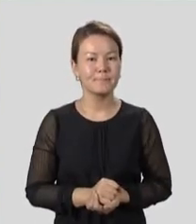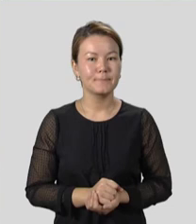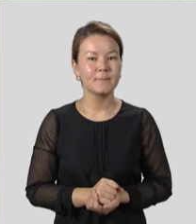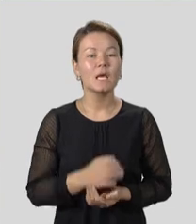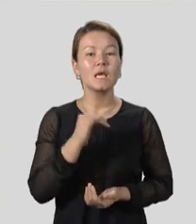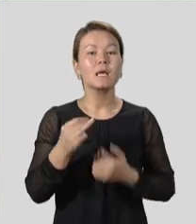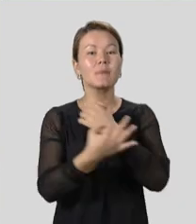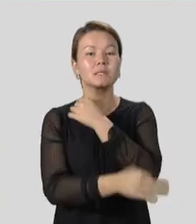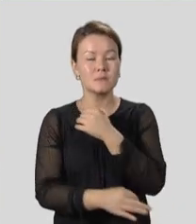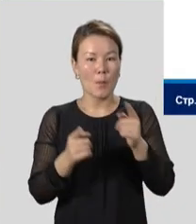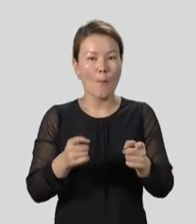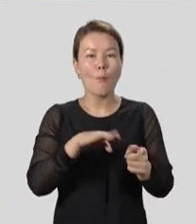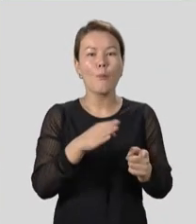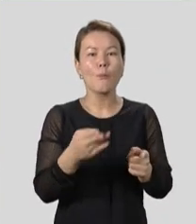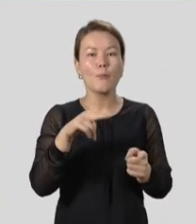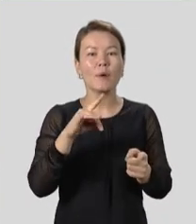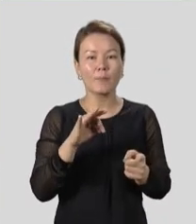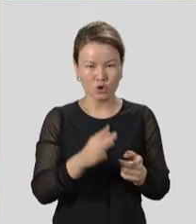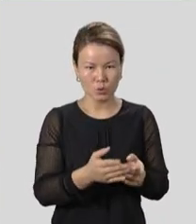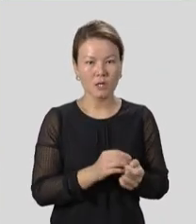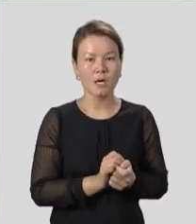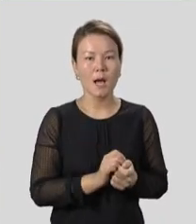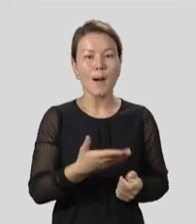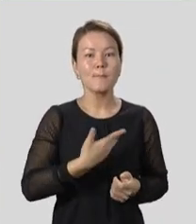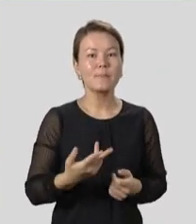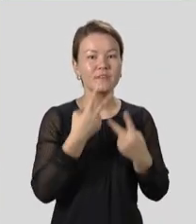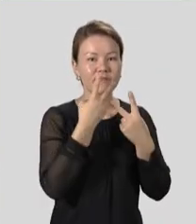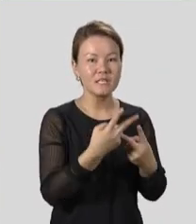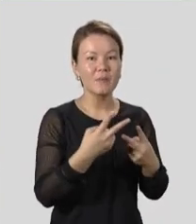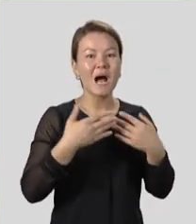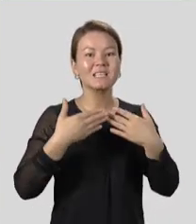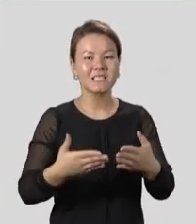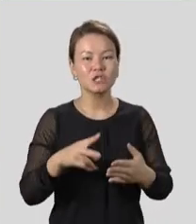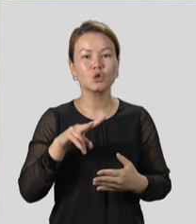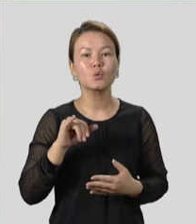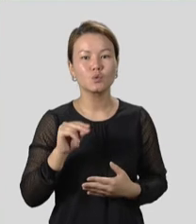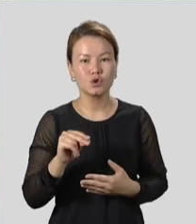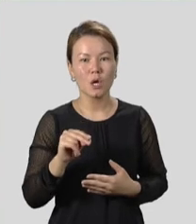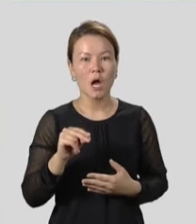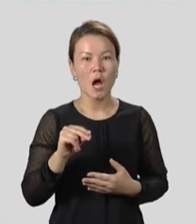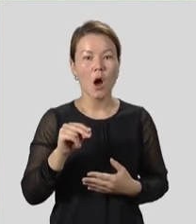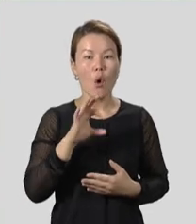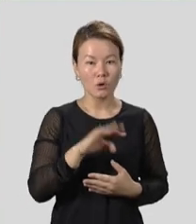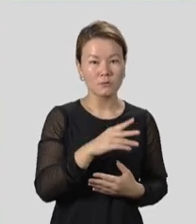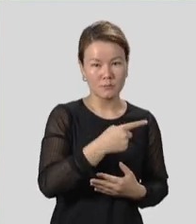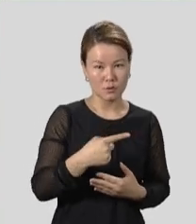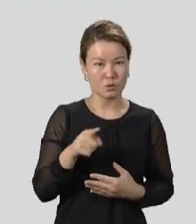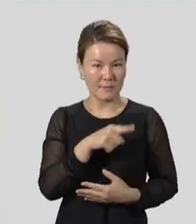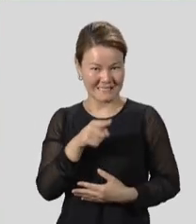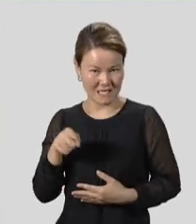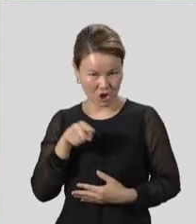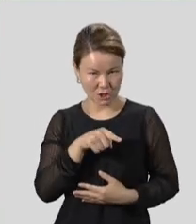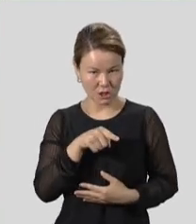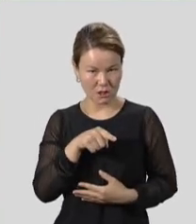И последний промежуток. Мы видим открытый луч от минус